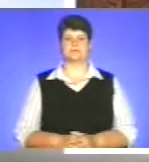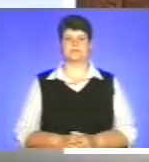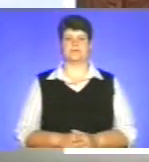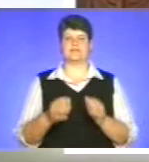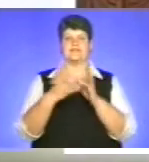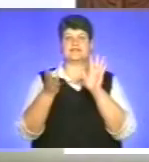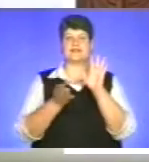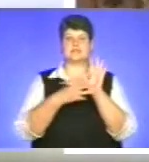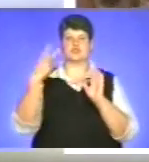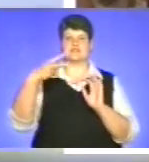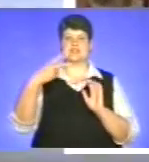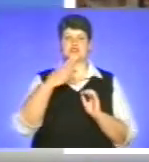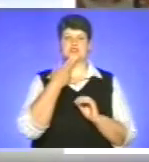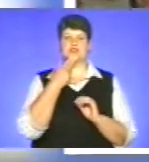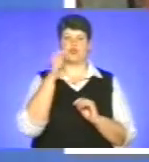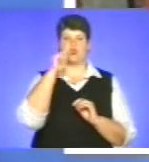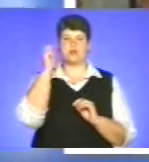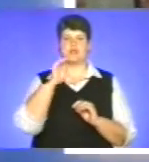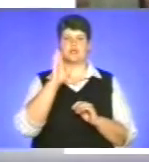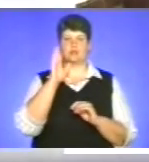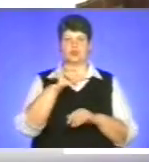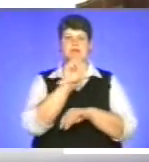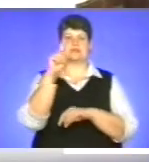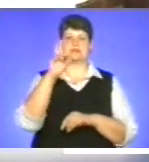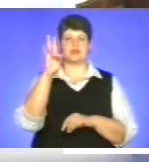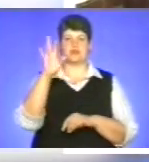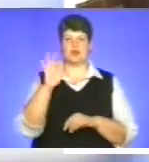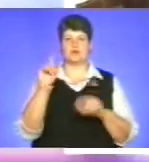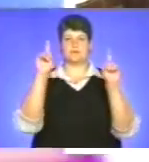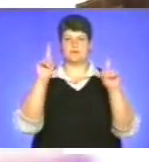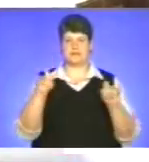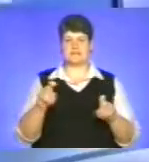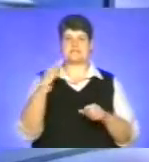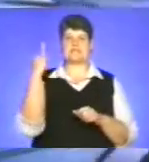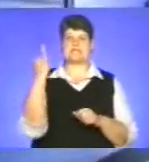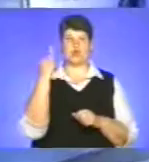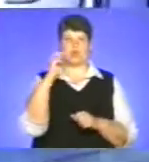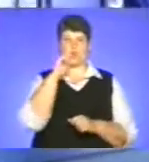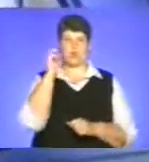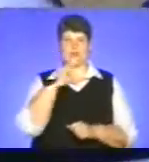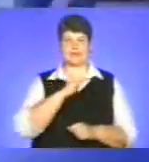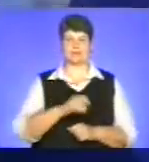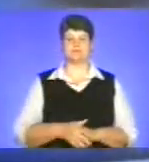19 та 20 червня в Україні проходить зовнішнє незалежне оцінювання з історії України.